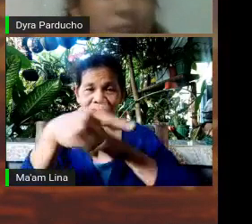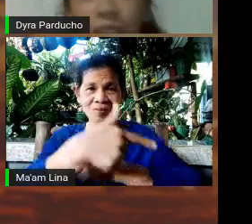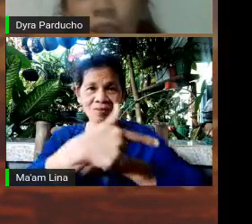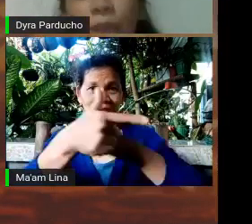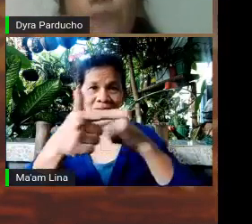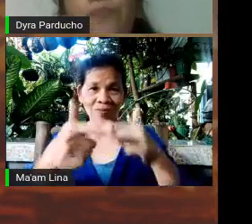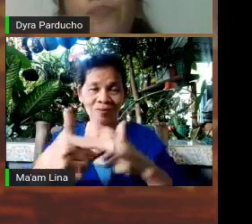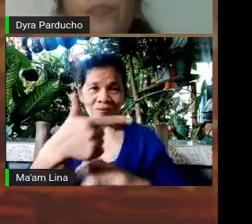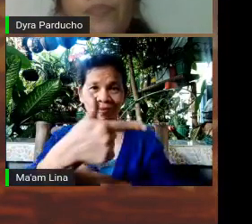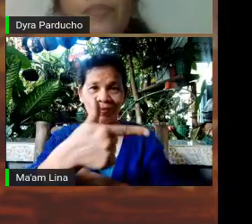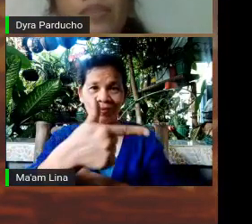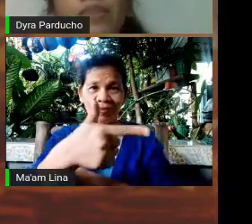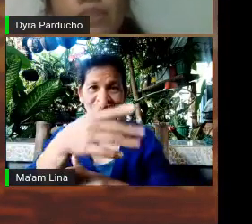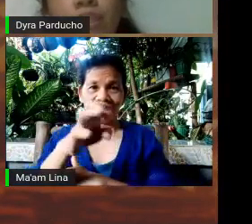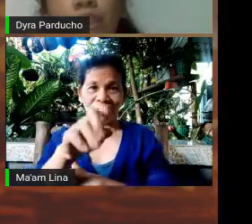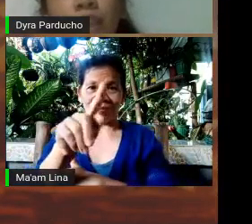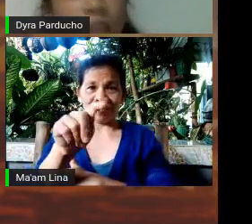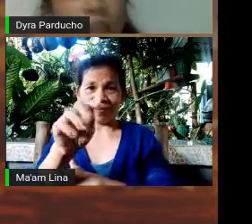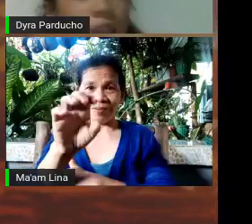Gethsemane.